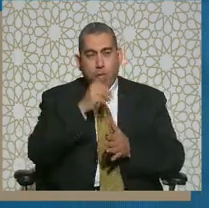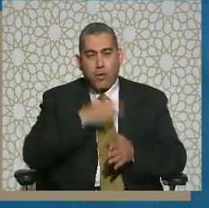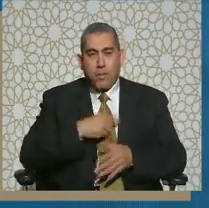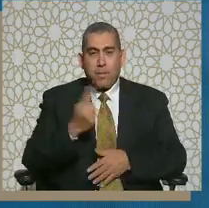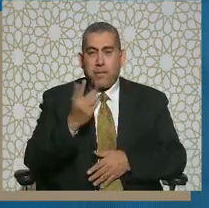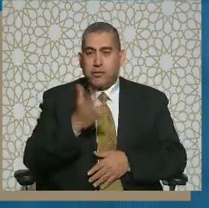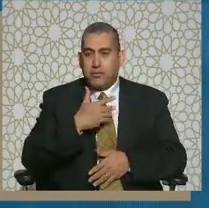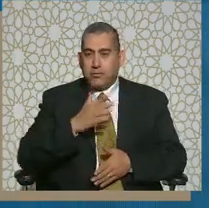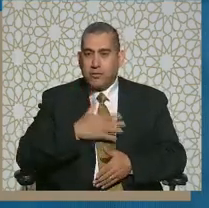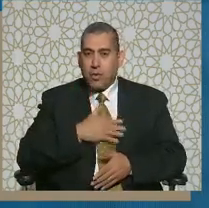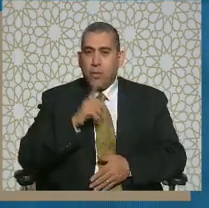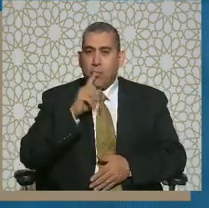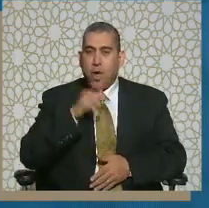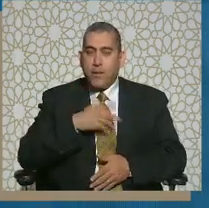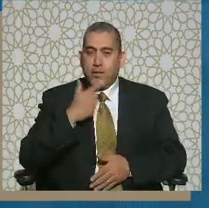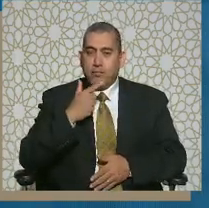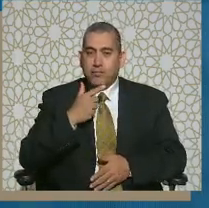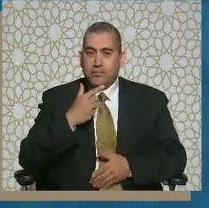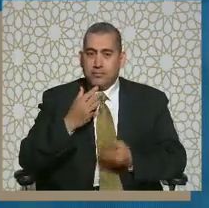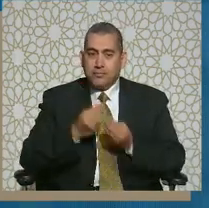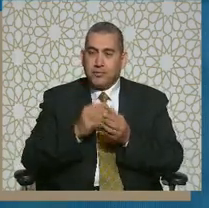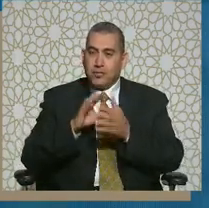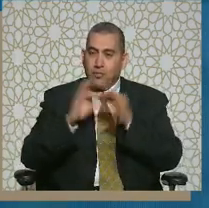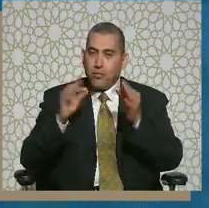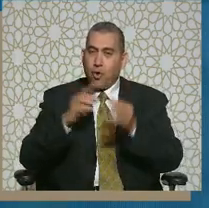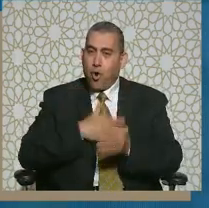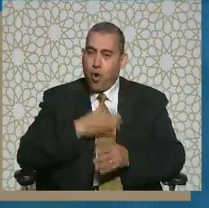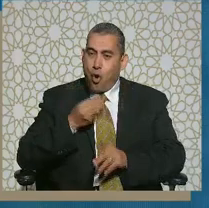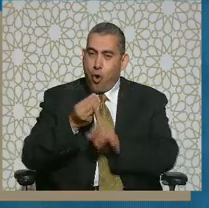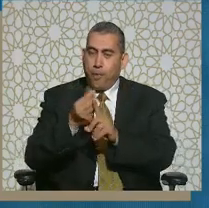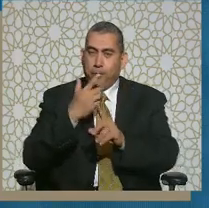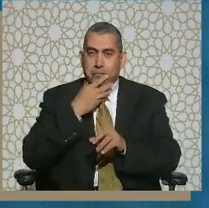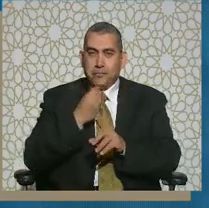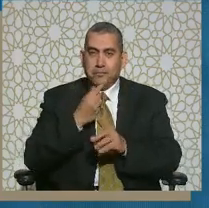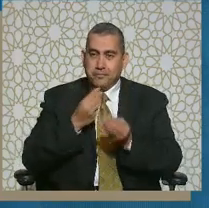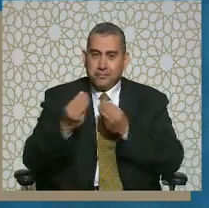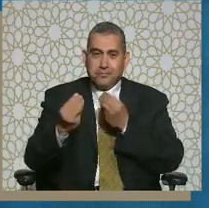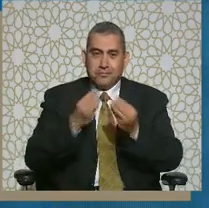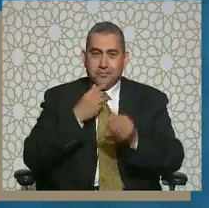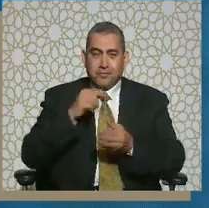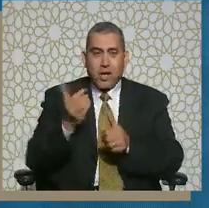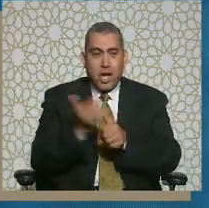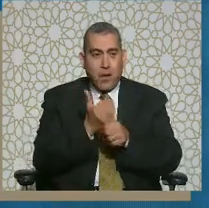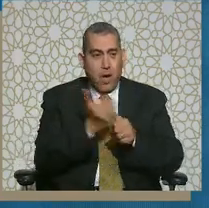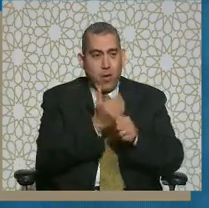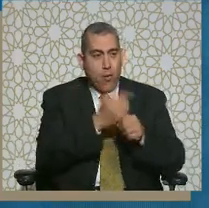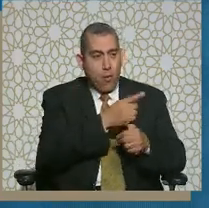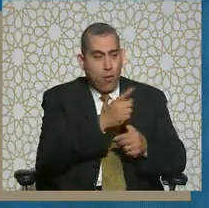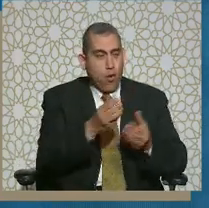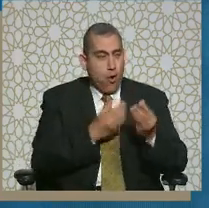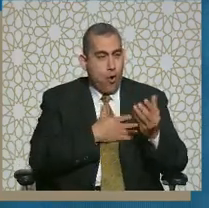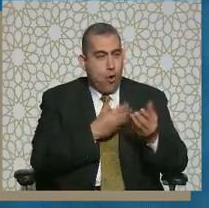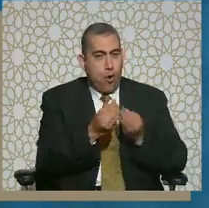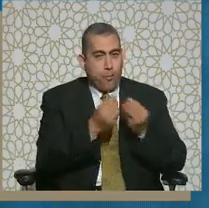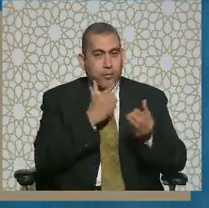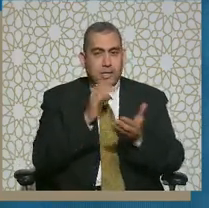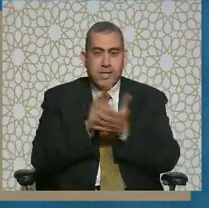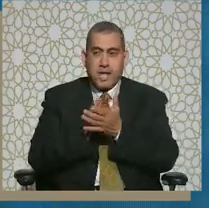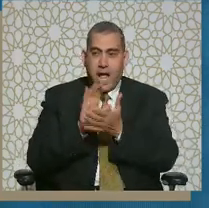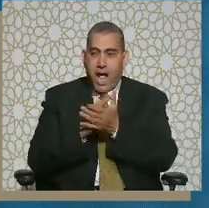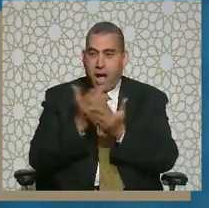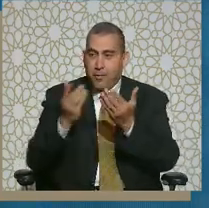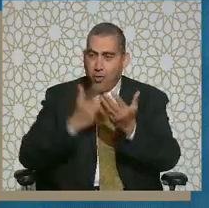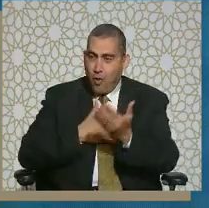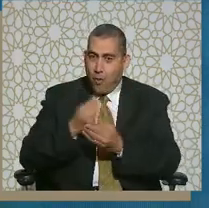الا ونلاقي معاه حكايه حب جميله سواء مع كل زوجه من زوجاته كل صاحب من اصحابه